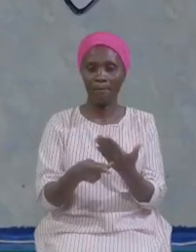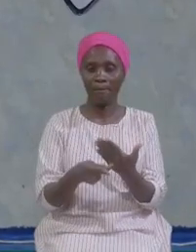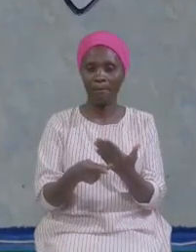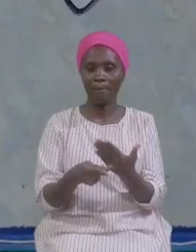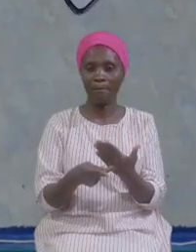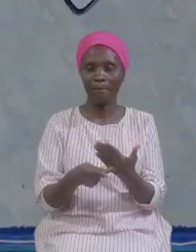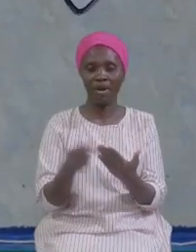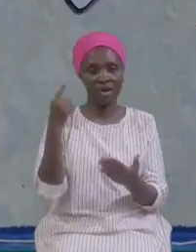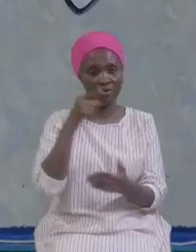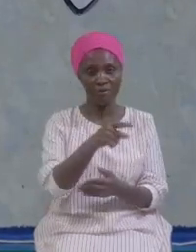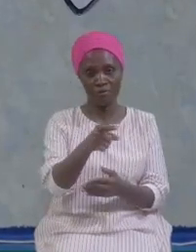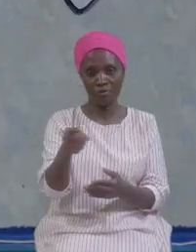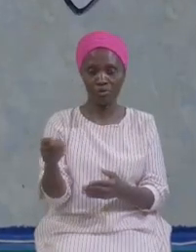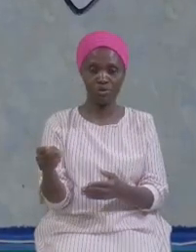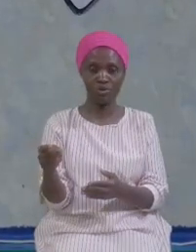surnaturelle.